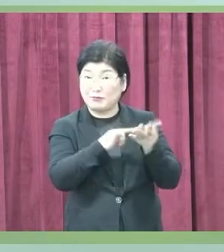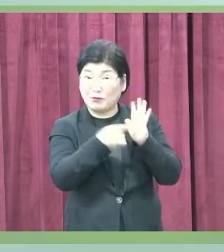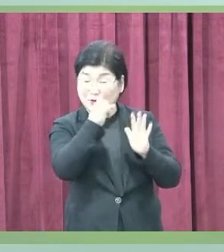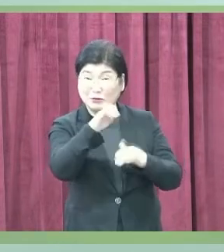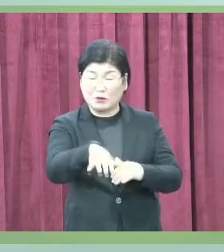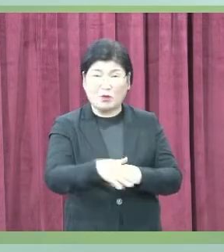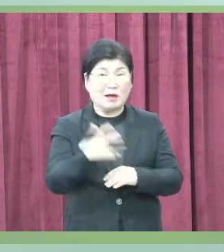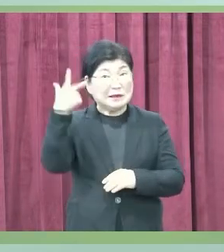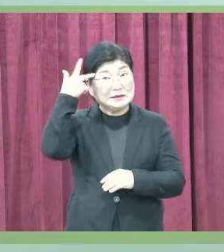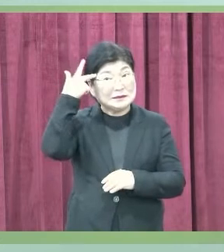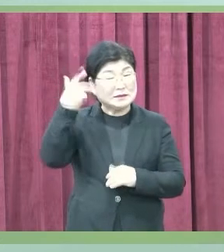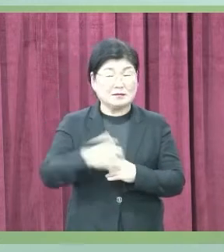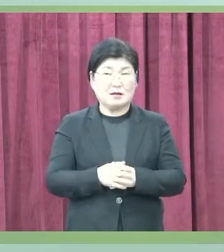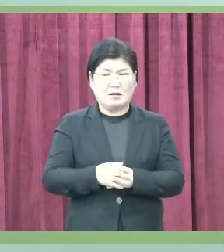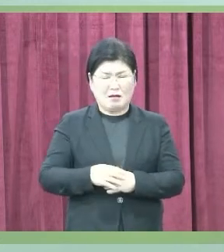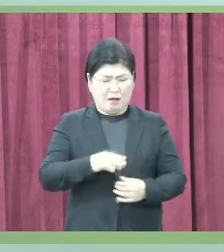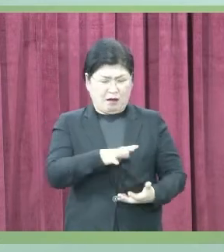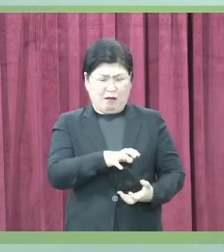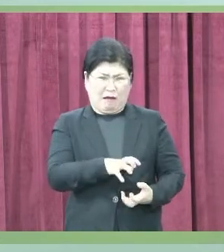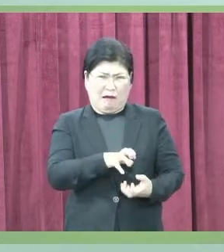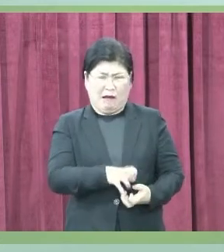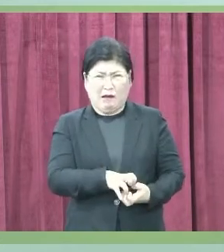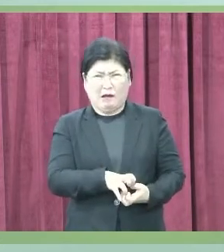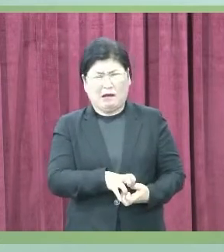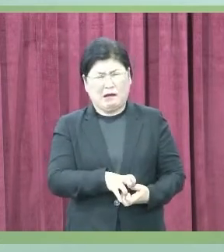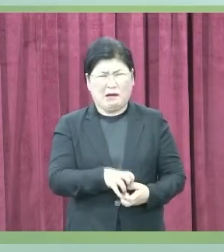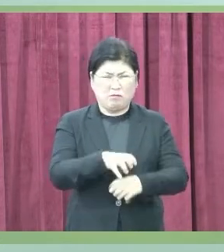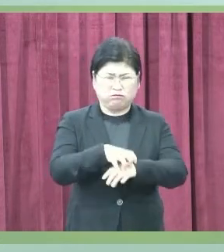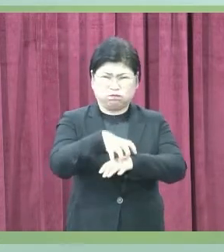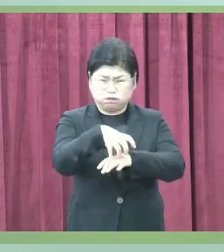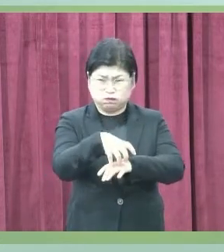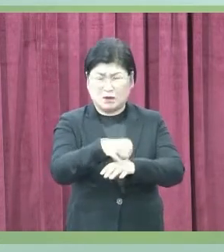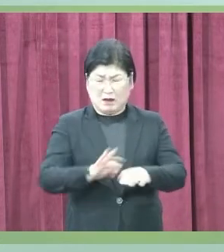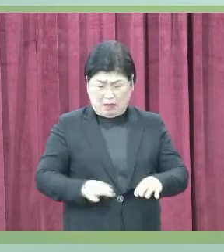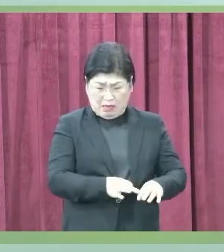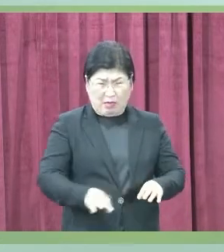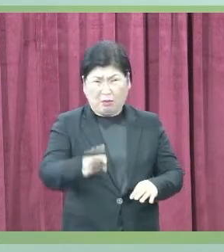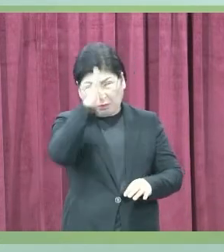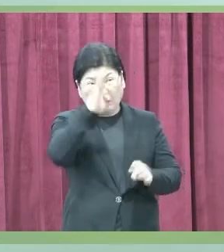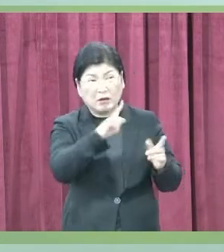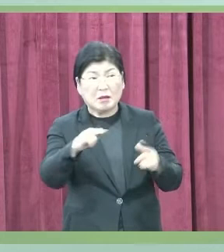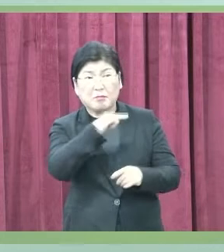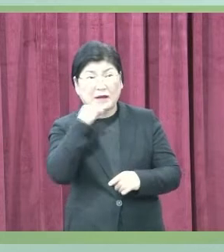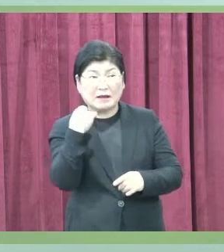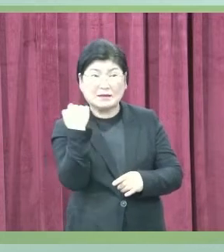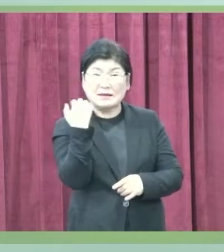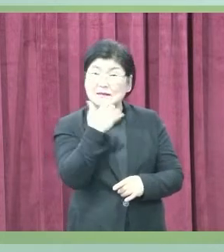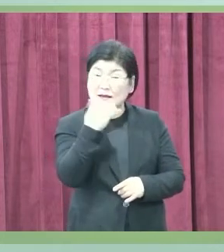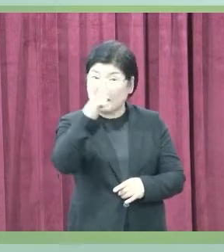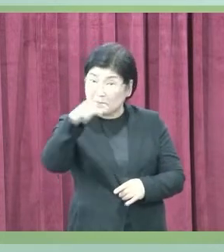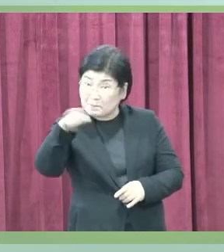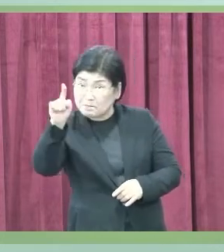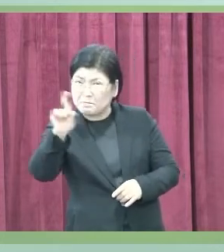지적장애에서 위험 12지장염이 동반질환 1위인데 제가 빨간색을 왜 표시해놨냐면 그